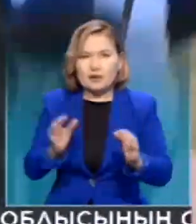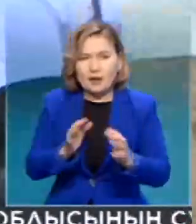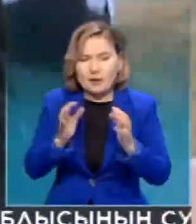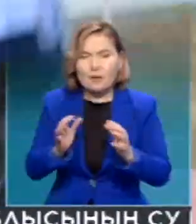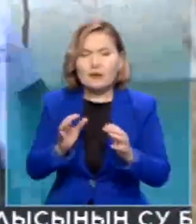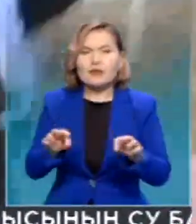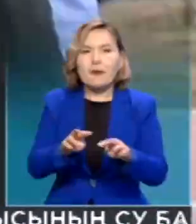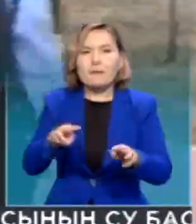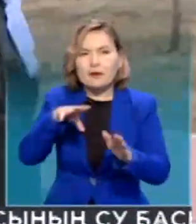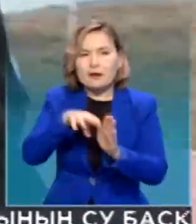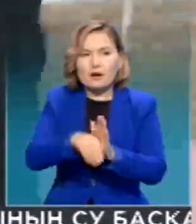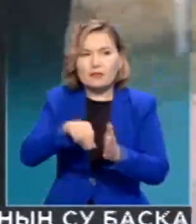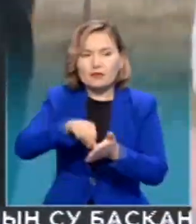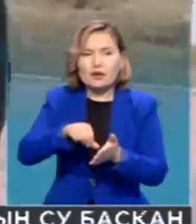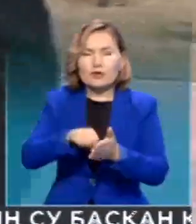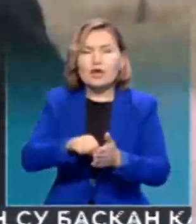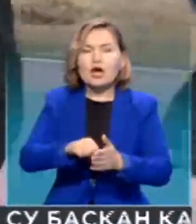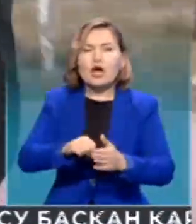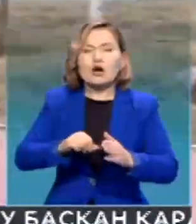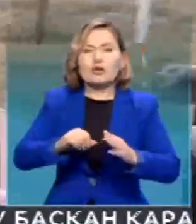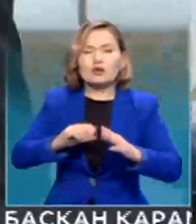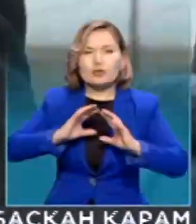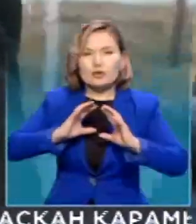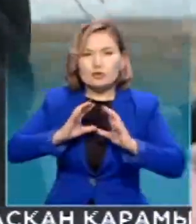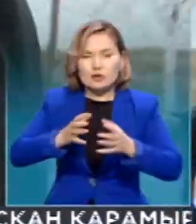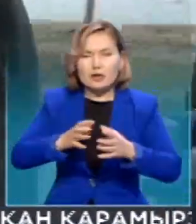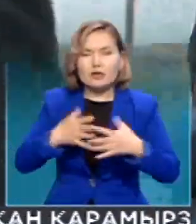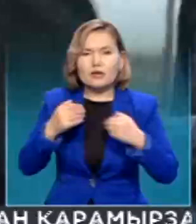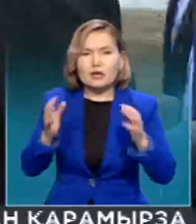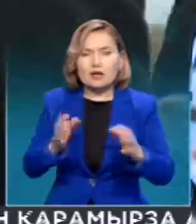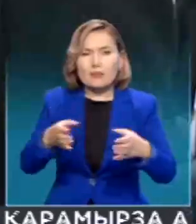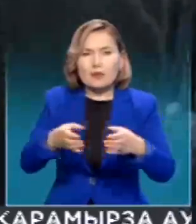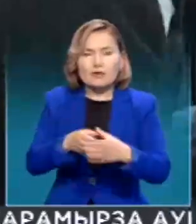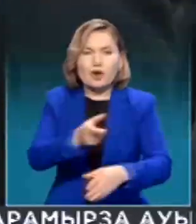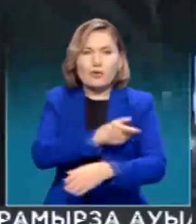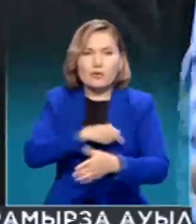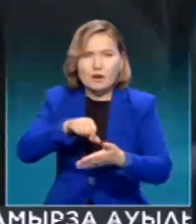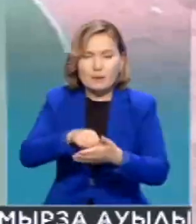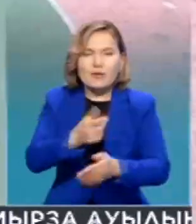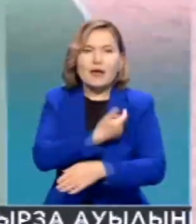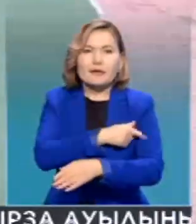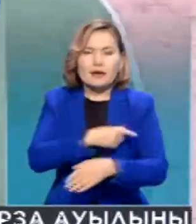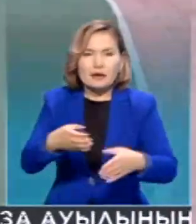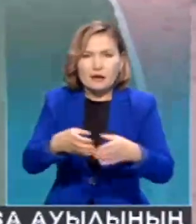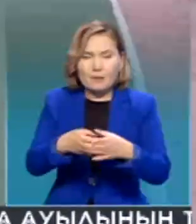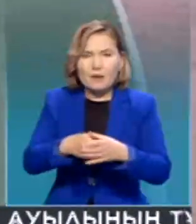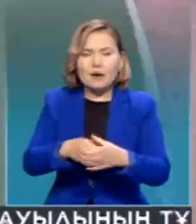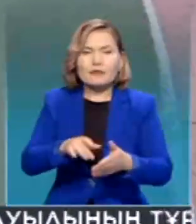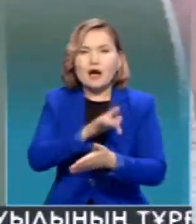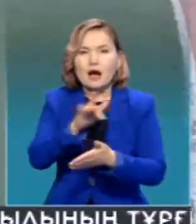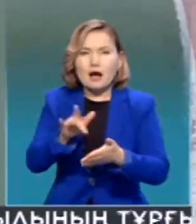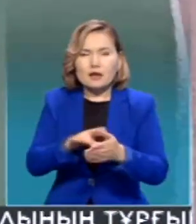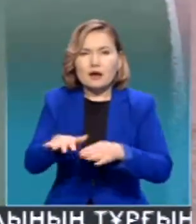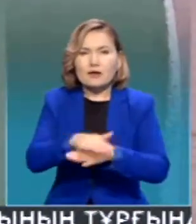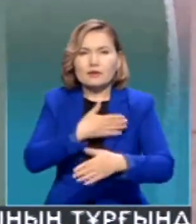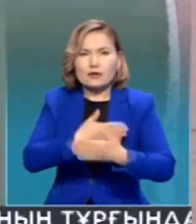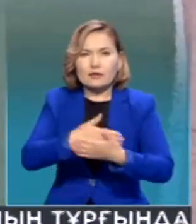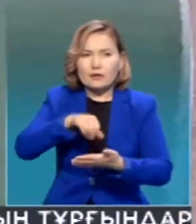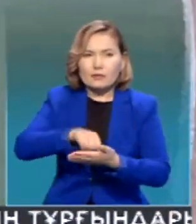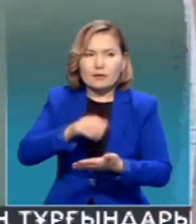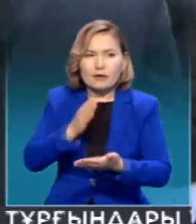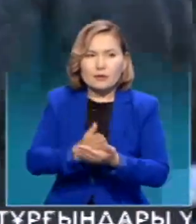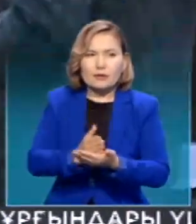министрі, сонымен бірге дүниежүзілік денсаулық сақтау ұйымының мүшесі, одан бөлек дәрігерлер, осы қала тұрғындары бар. Қазір